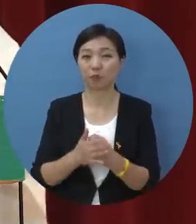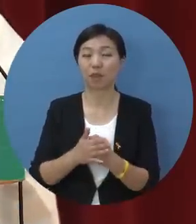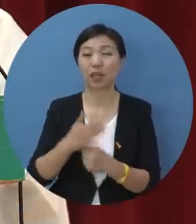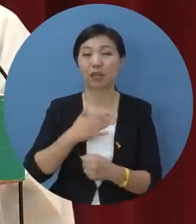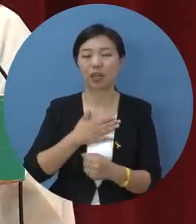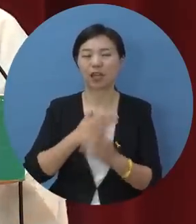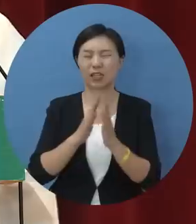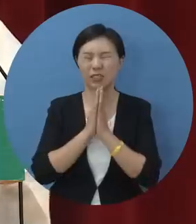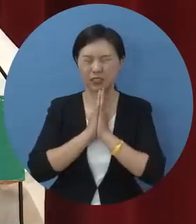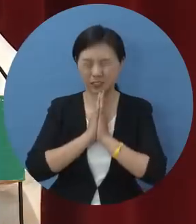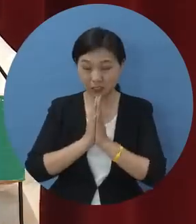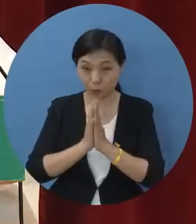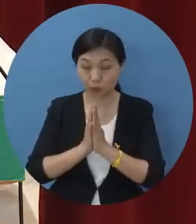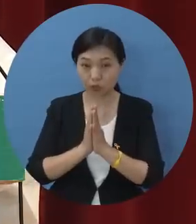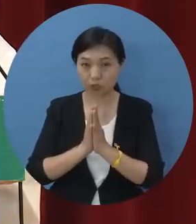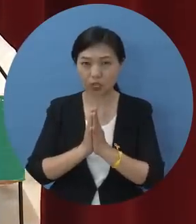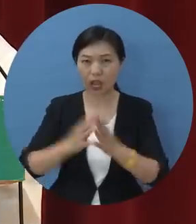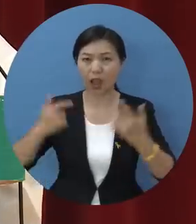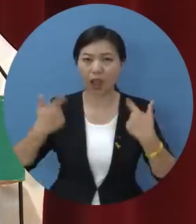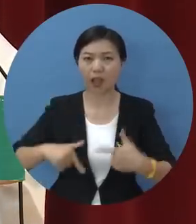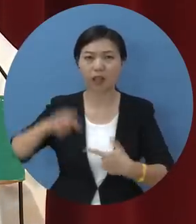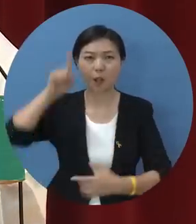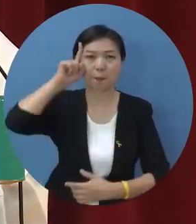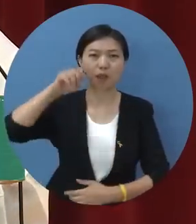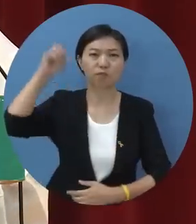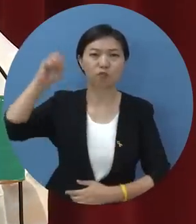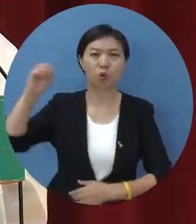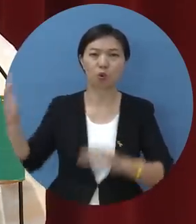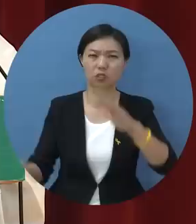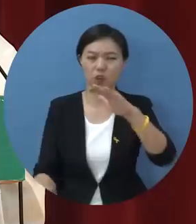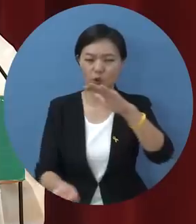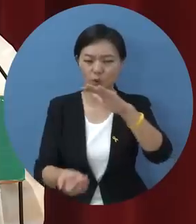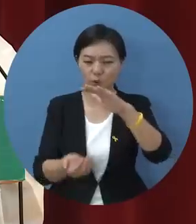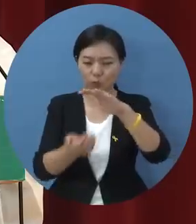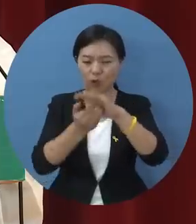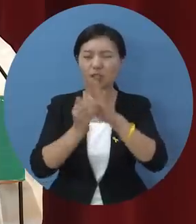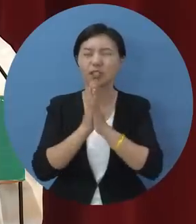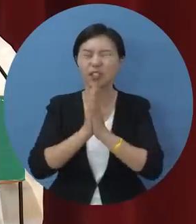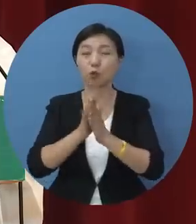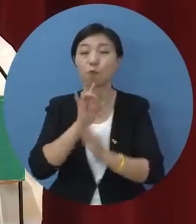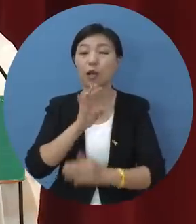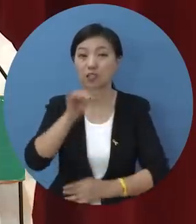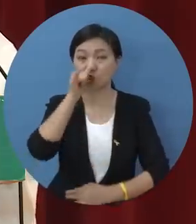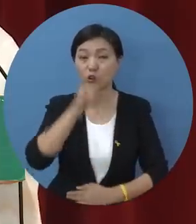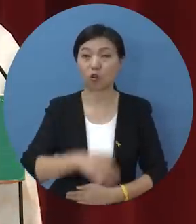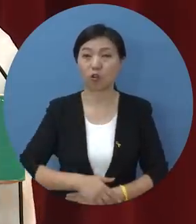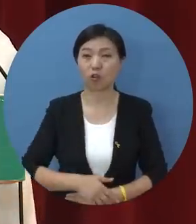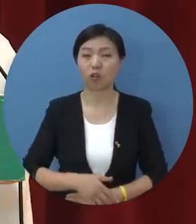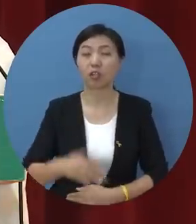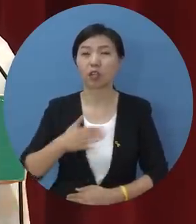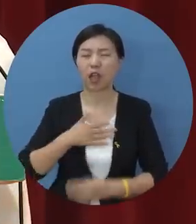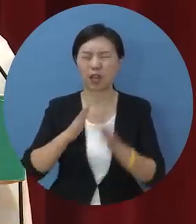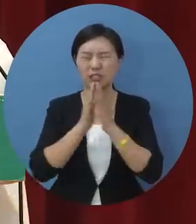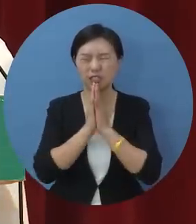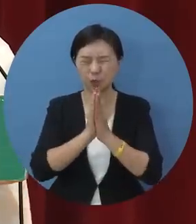그래서 스님 하는 기도는 항상 100% 성취가 되는 기도만 나는 하는 거예요. 나는 이미